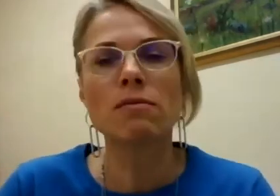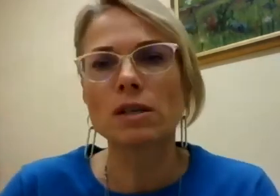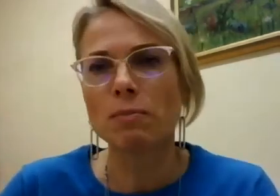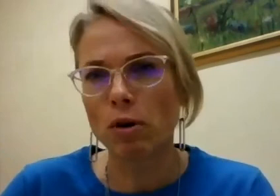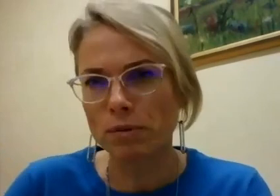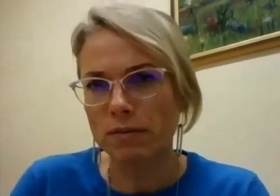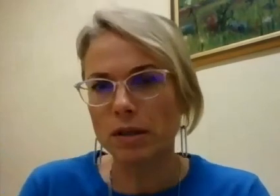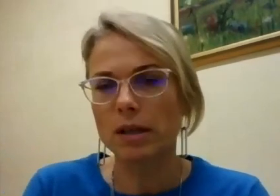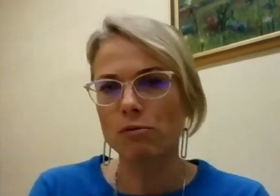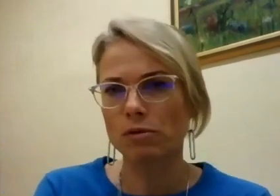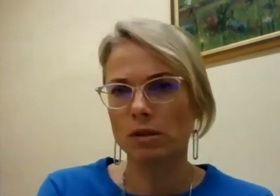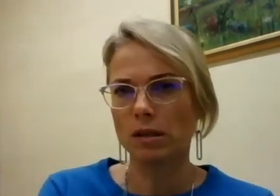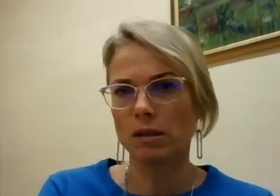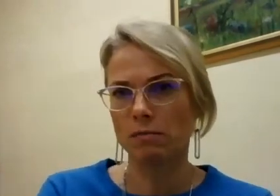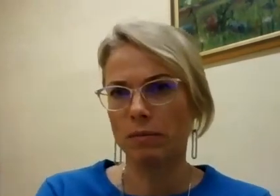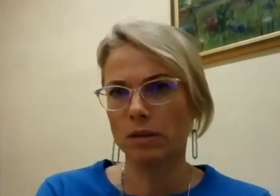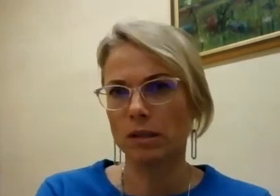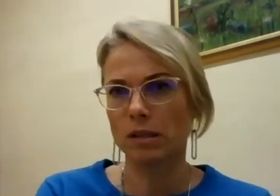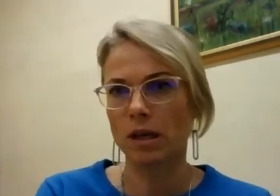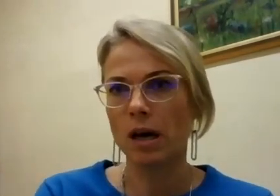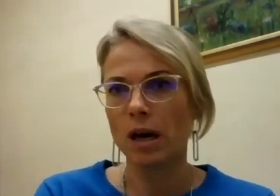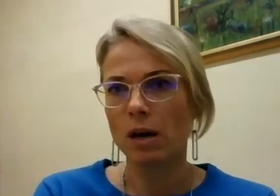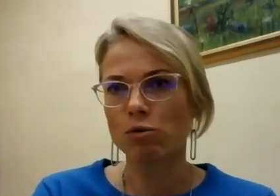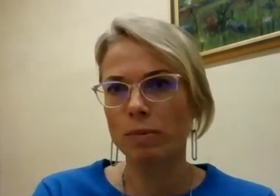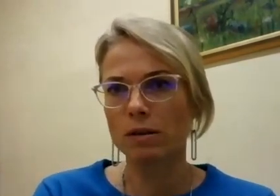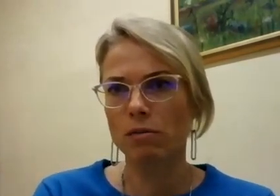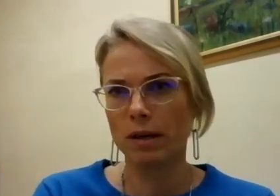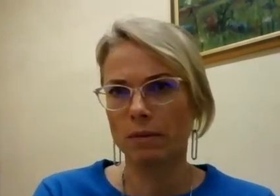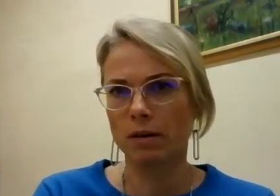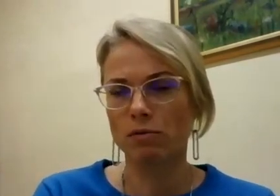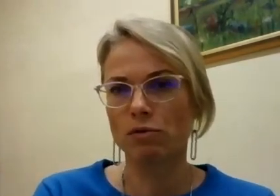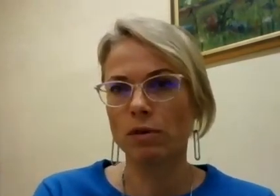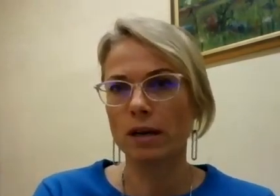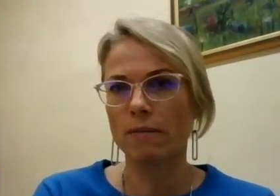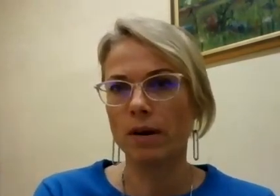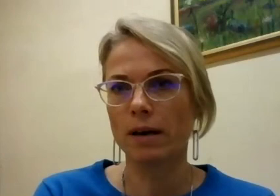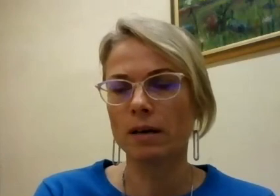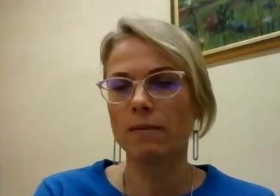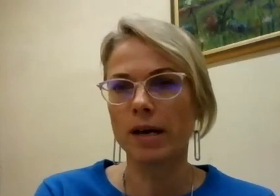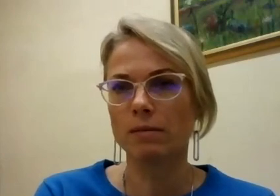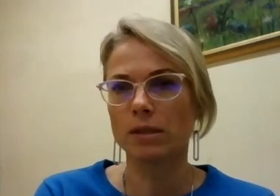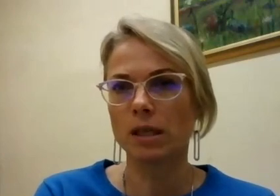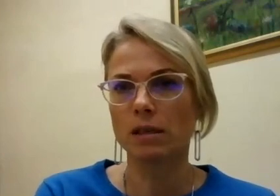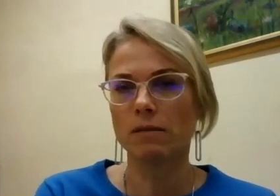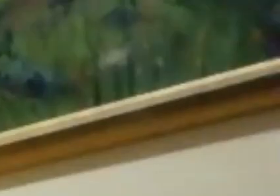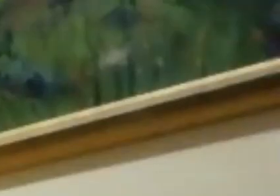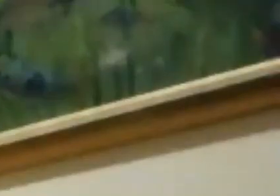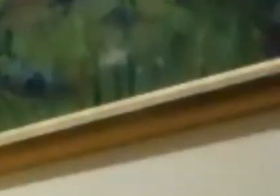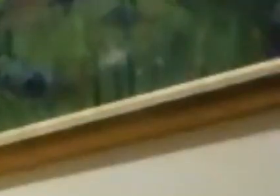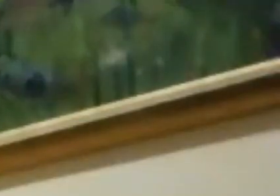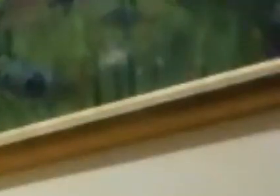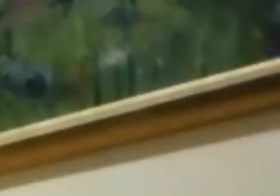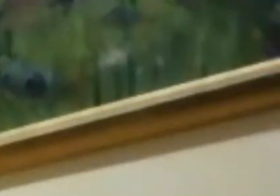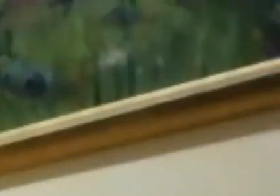et siis oleks võib-olla hoopis vaadata Eurostati andmebaasidesse, kus peaks olema nagu just kui enam vähem siis riikide vahel